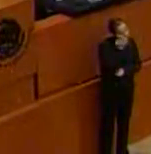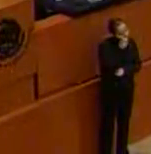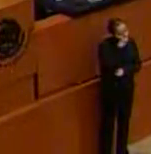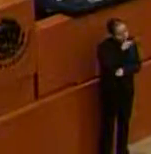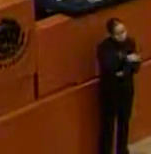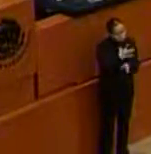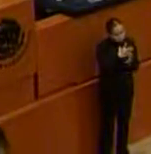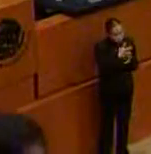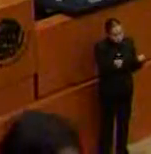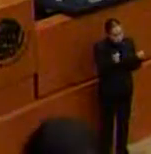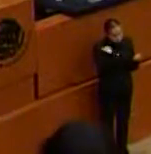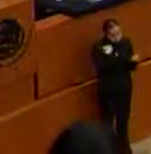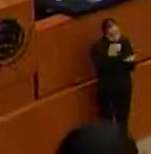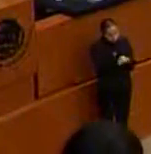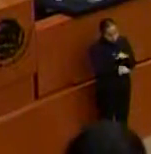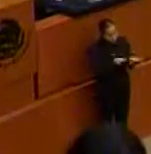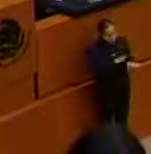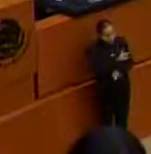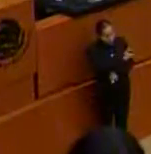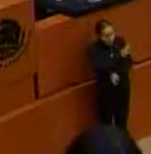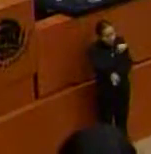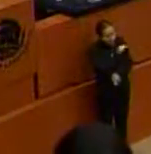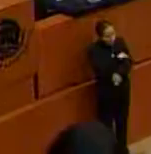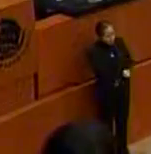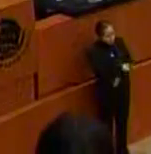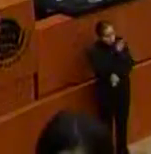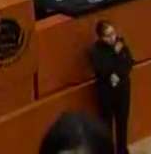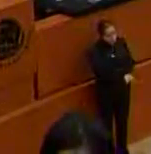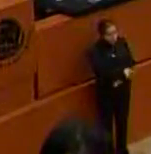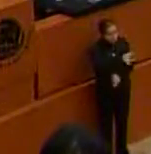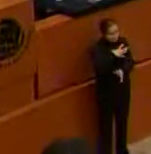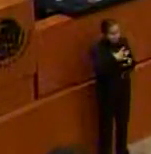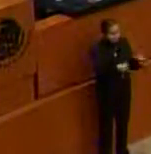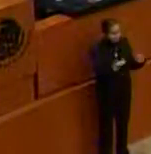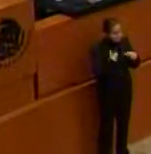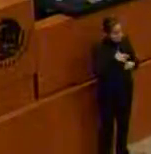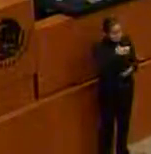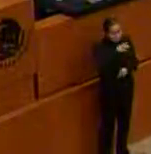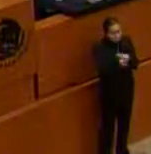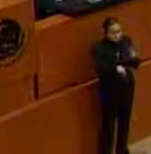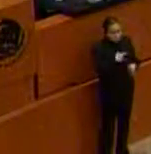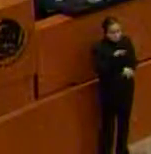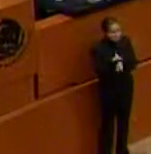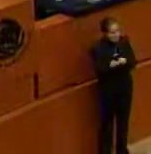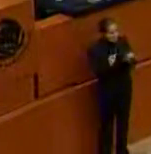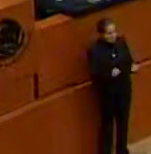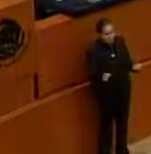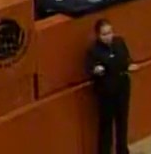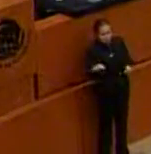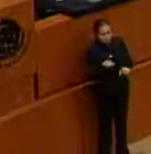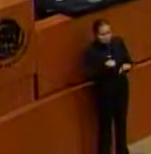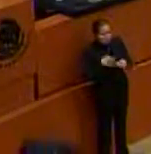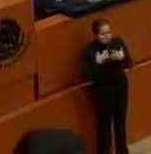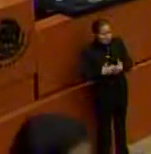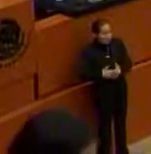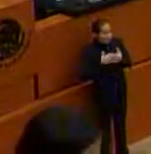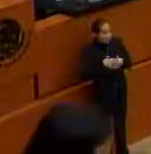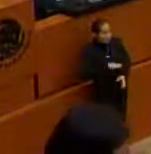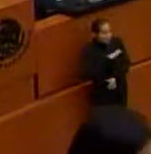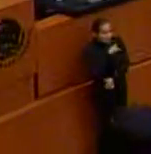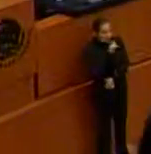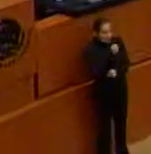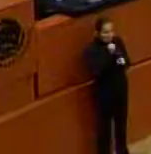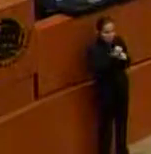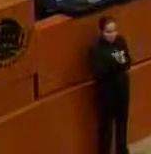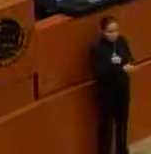une disparition d'emplois jusqu'à 49%, enfin ça c'est le chiffre de l'étude d'Oxford, d'ici 20 ans. Et très peu d'autres nouveaux emplois seraient créés